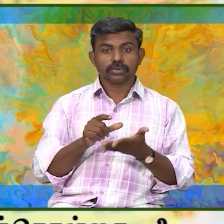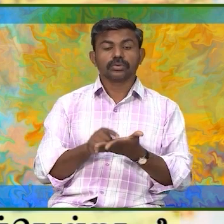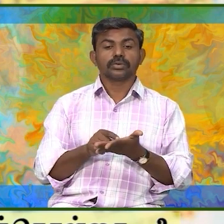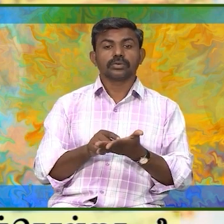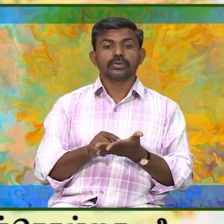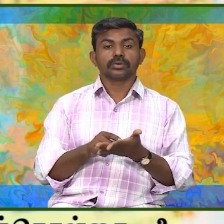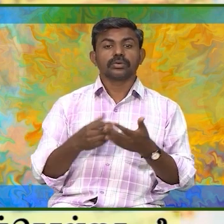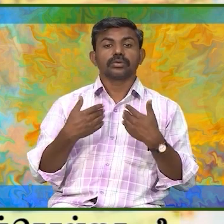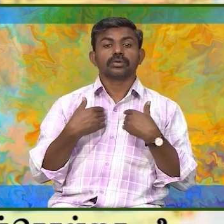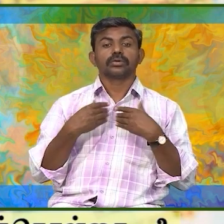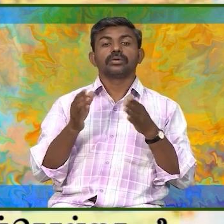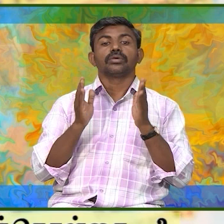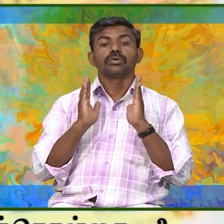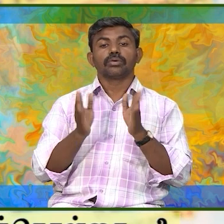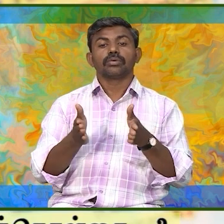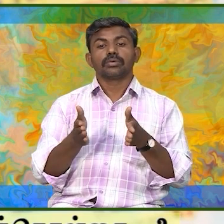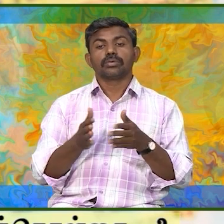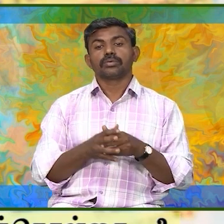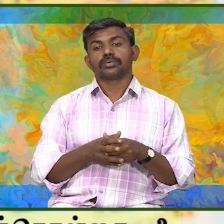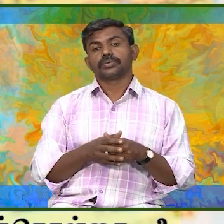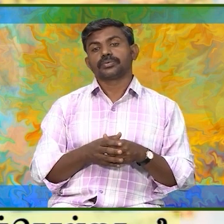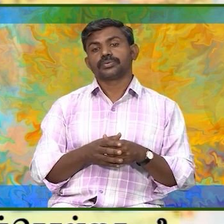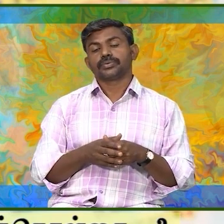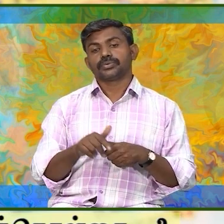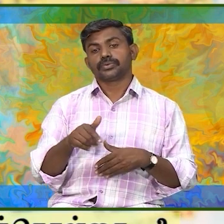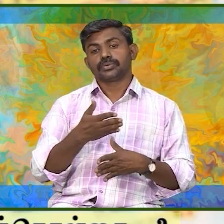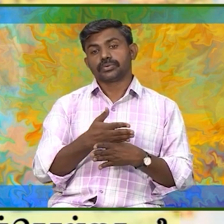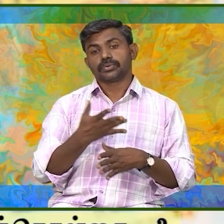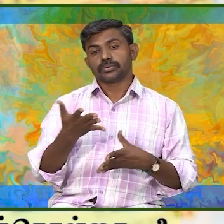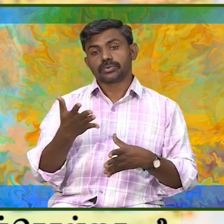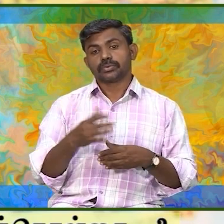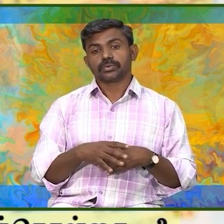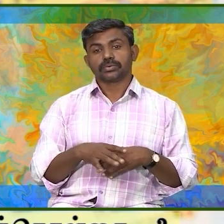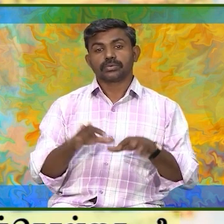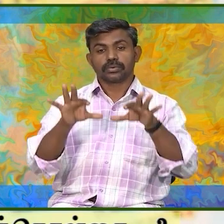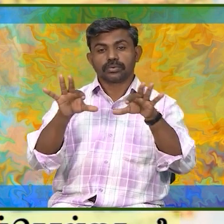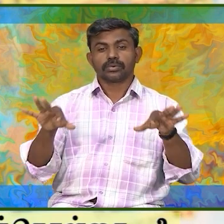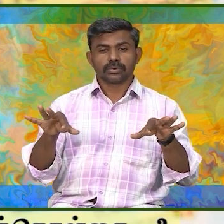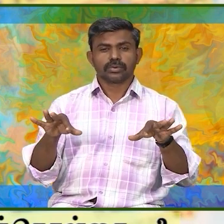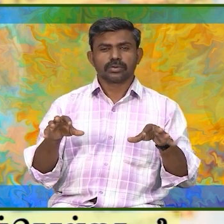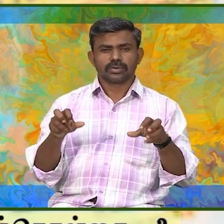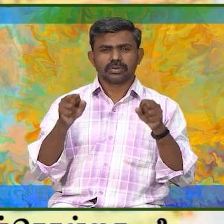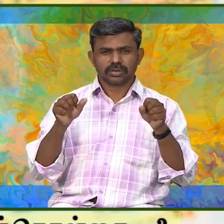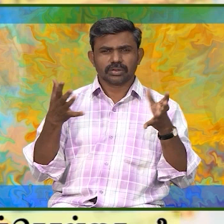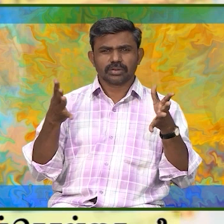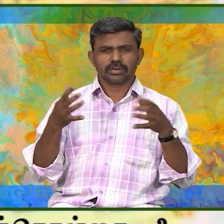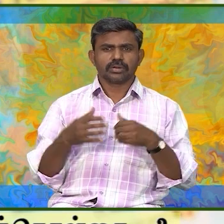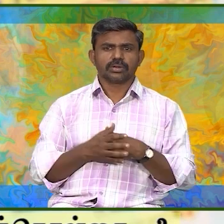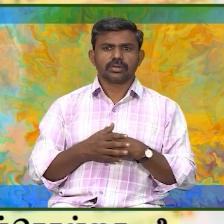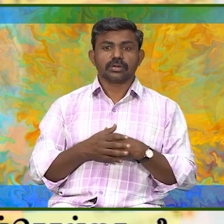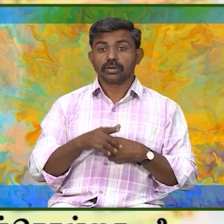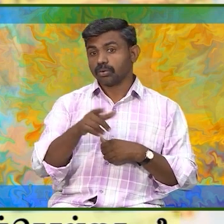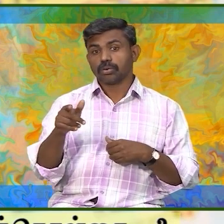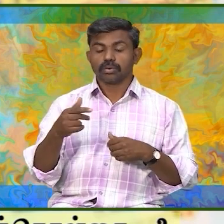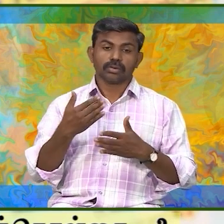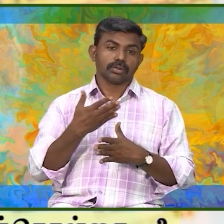எல்லா நாடுகளும் தனக்கென்று ஒரு கொள்கையோடு தான் இருக்கும். கொள்கை இல்லாத அந்த நாடு ஒரு பிடிப்பு இல்லாமல் போயிடும். கொள்கை இல்லாமல்